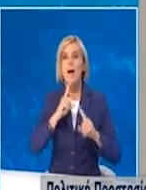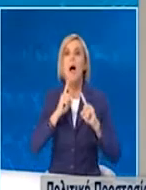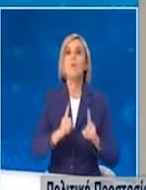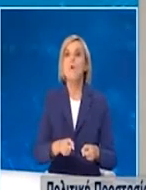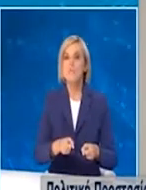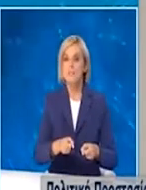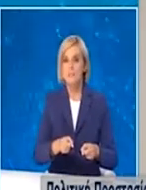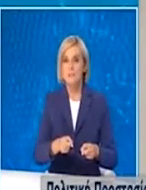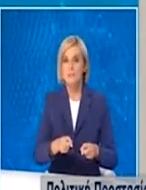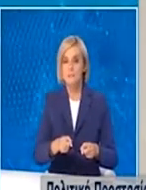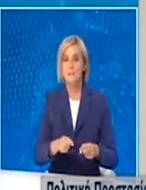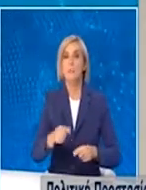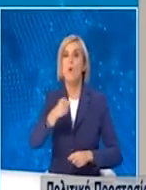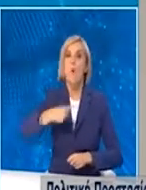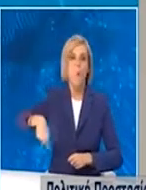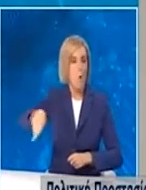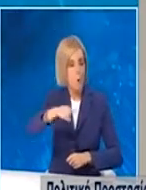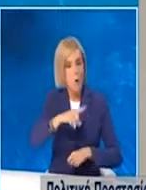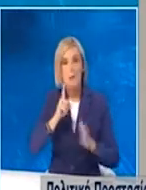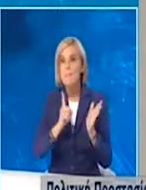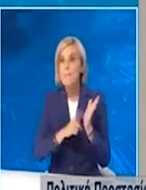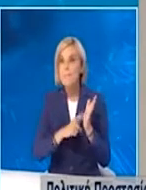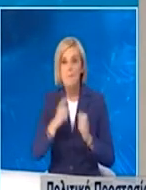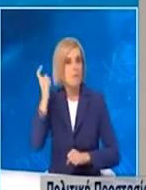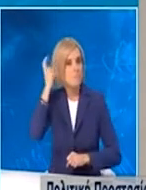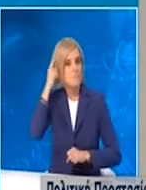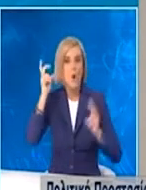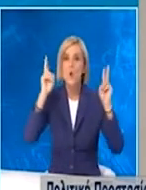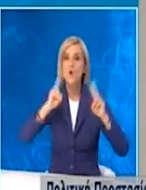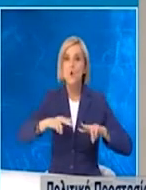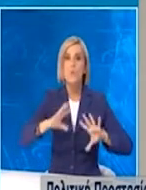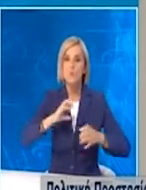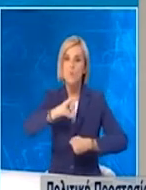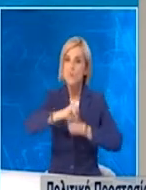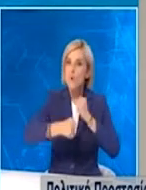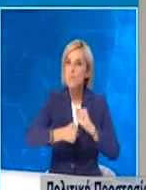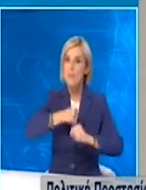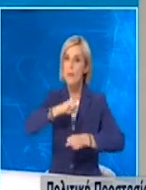κορονοϊό. Επίσης, όπως είπε, από την 1η έως τις 19 Ιουλίου έχουν εισέλθει στην Ελλάδα